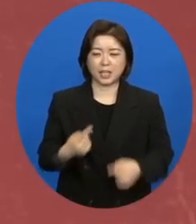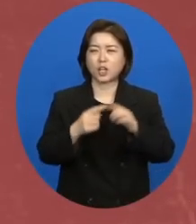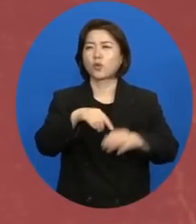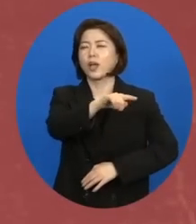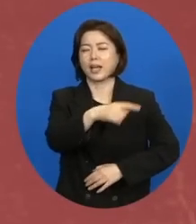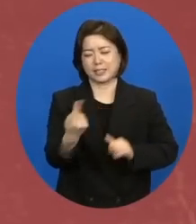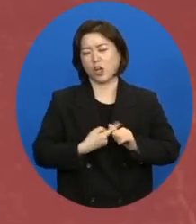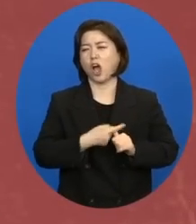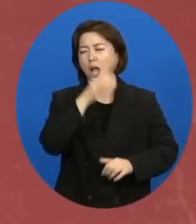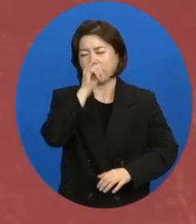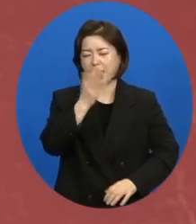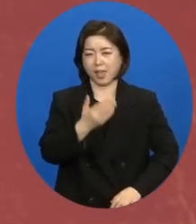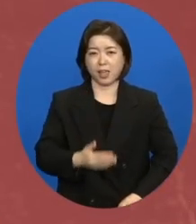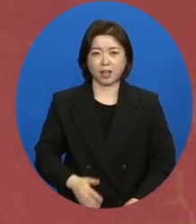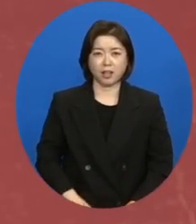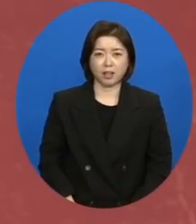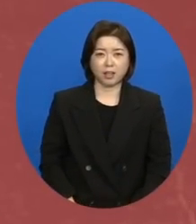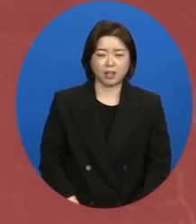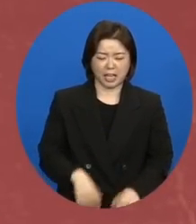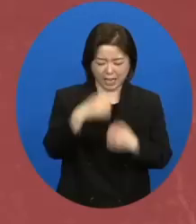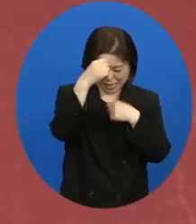그러고 쳐요.